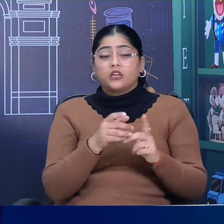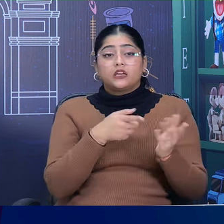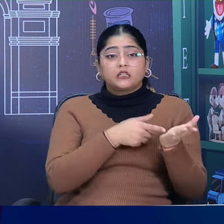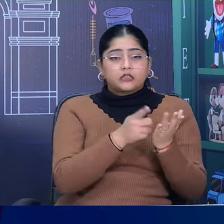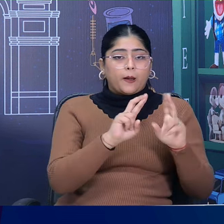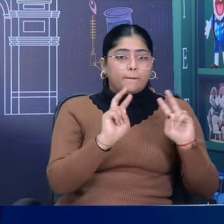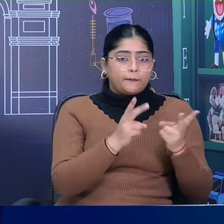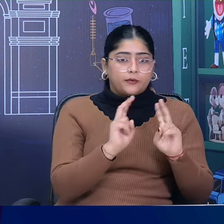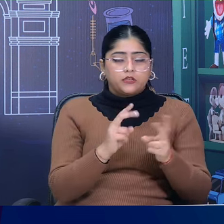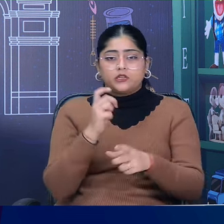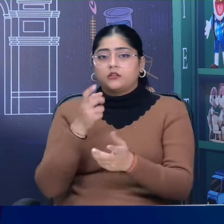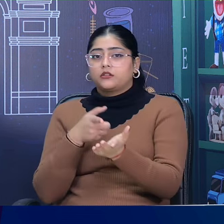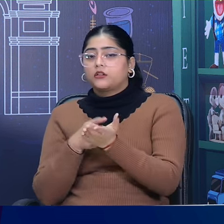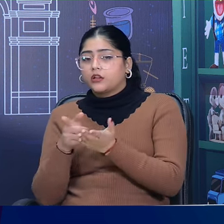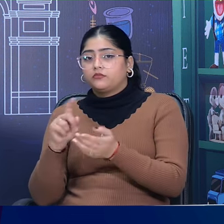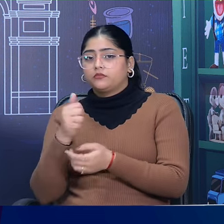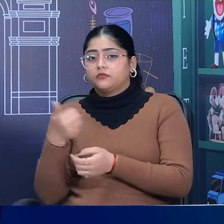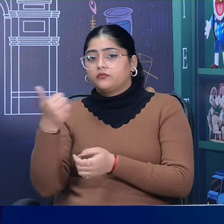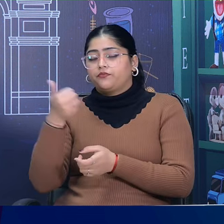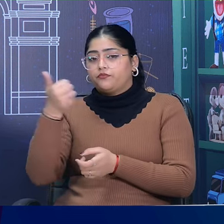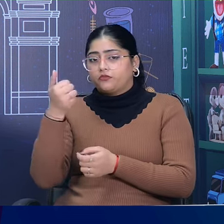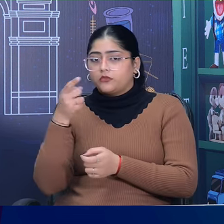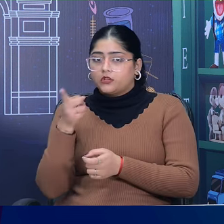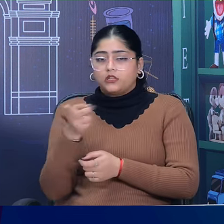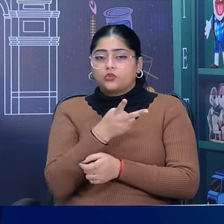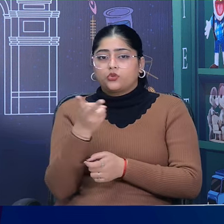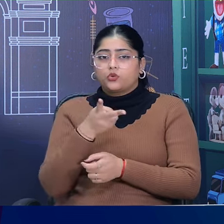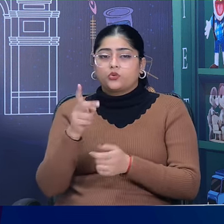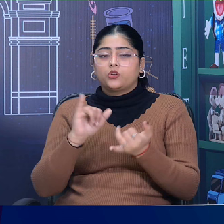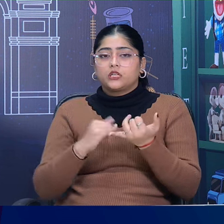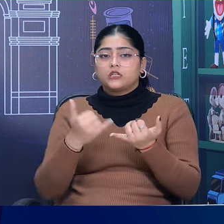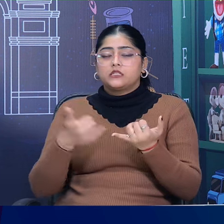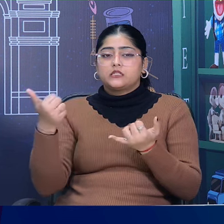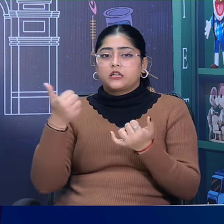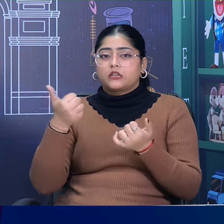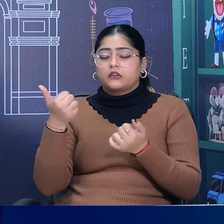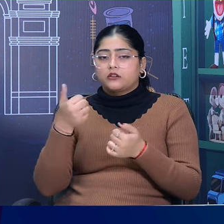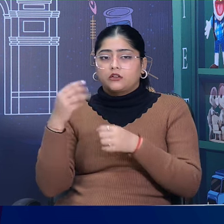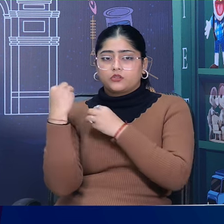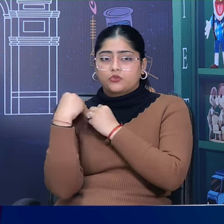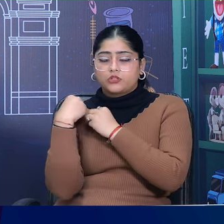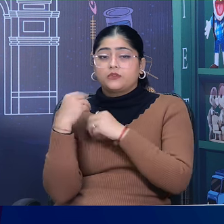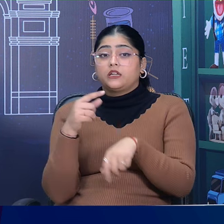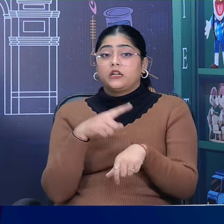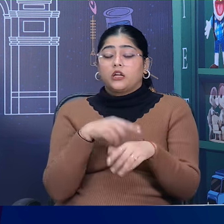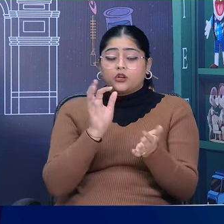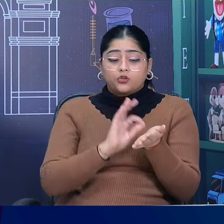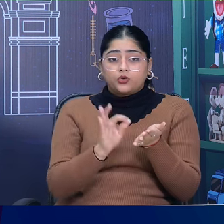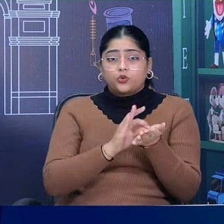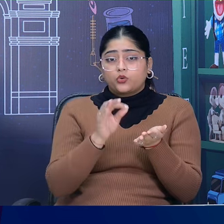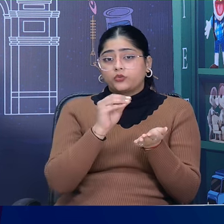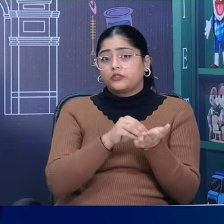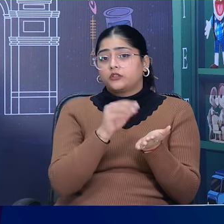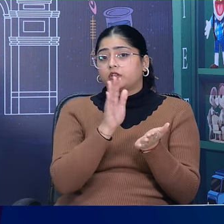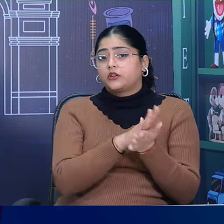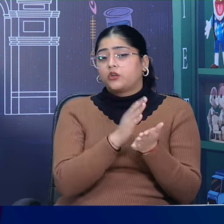साथ प्रत्येक मीटिंग का रिकॉर्ड रखना वो नोट डाउन करके रखता है कि मीटिंग इस डेट को हुई थी और इस डेट की मीटिंग में